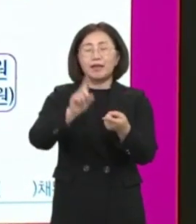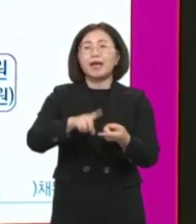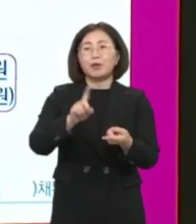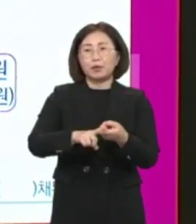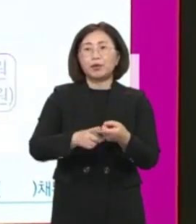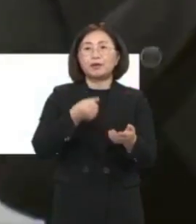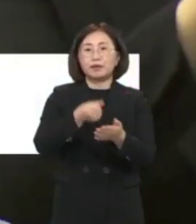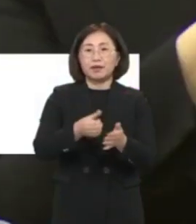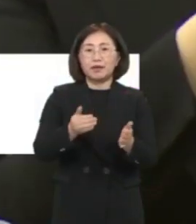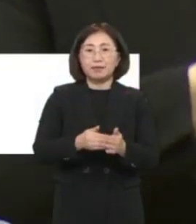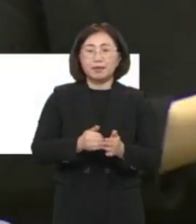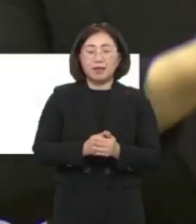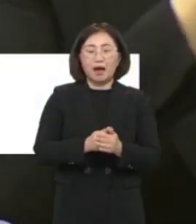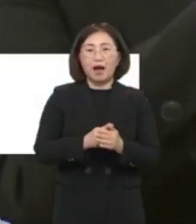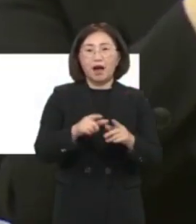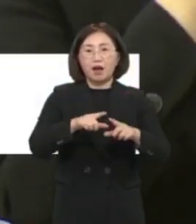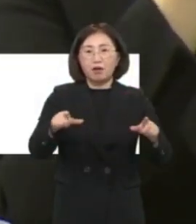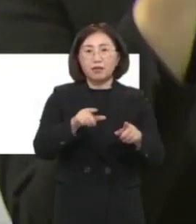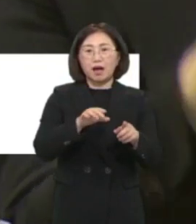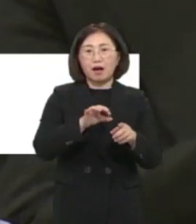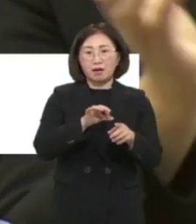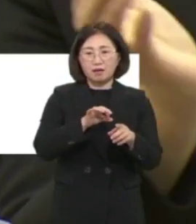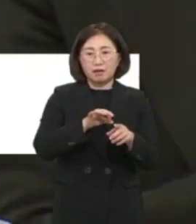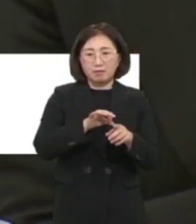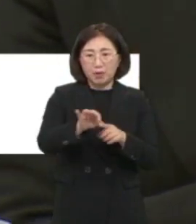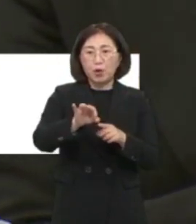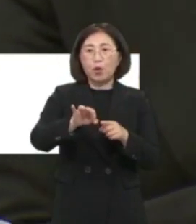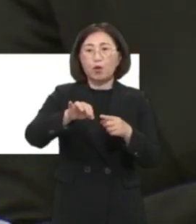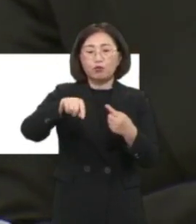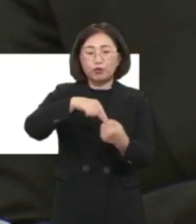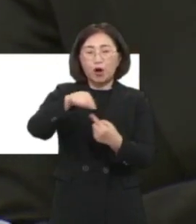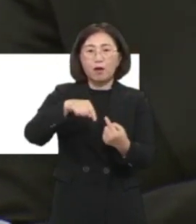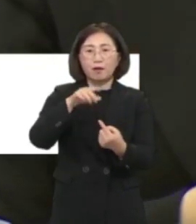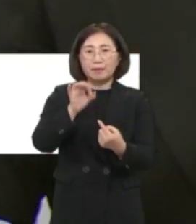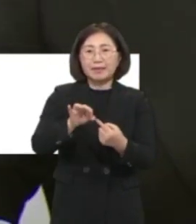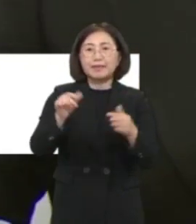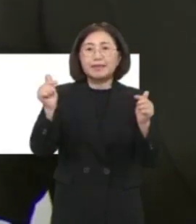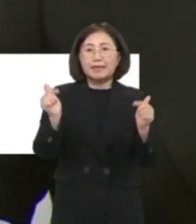경상비용인 운영비와 활동비는 삭감함으로써 또 다소